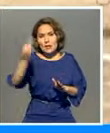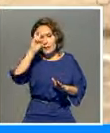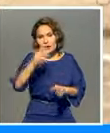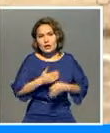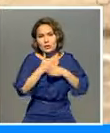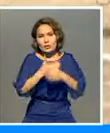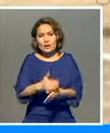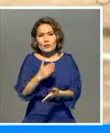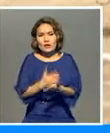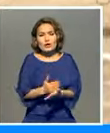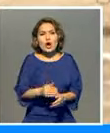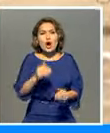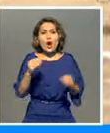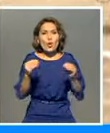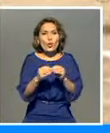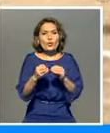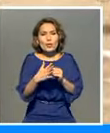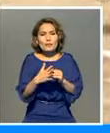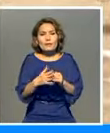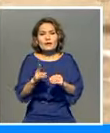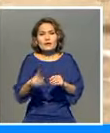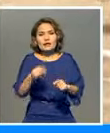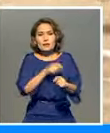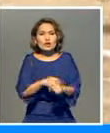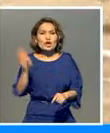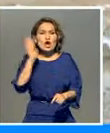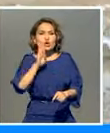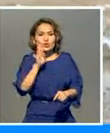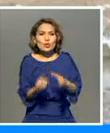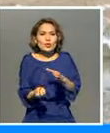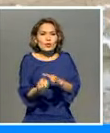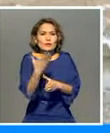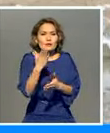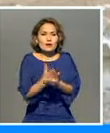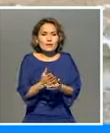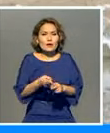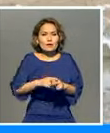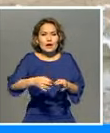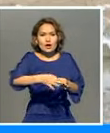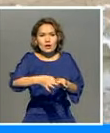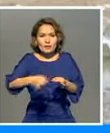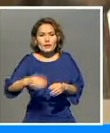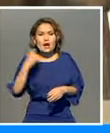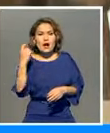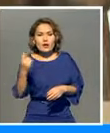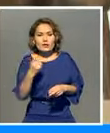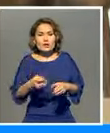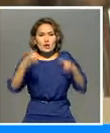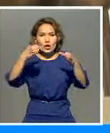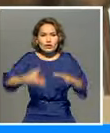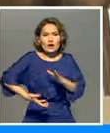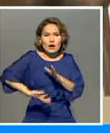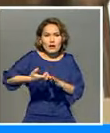өтейді. Бір құрылғыдан күніне 10-15 текше метр су шығады. Қазір екі бригада Жаңа өзен мен Таушықтағы шаруа қожалықтарында құдық қазып